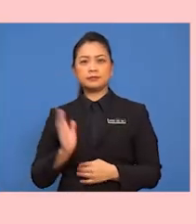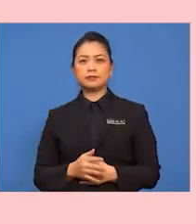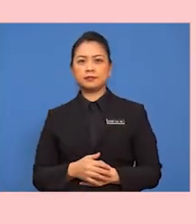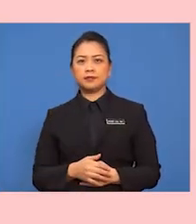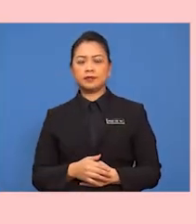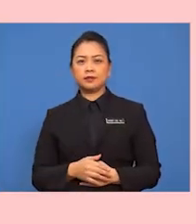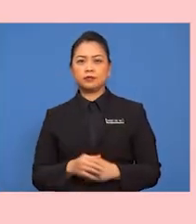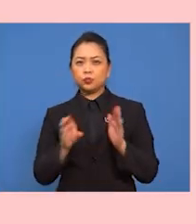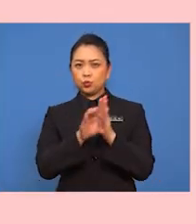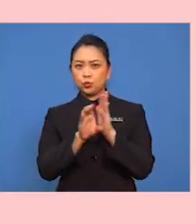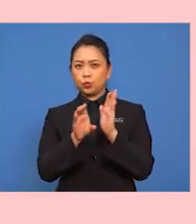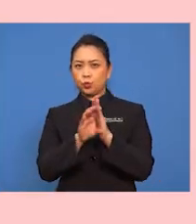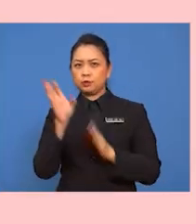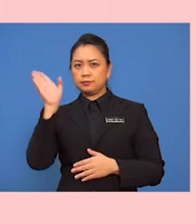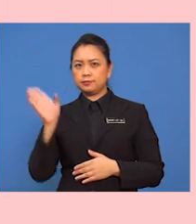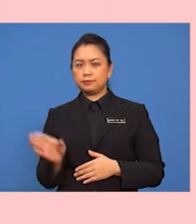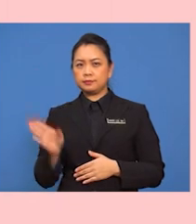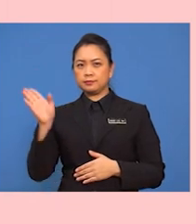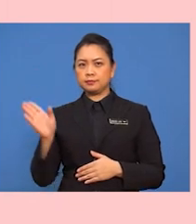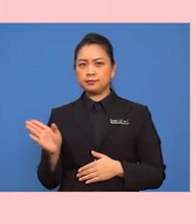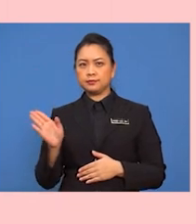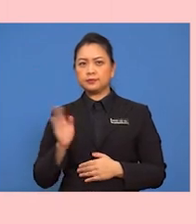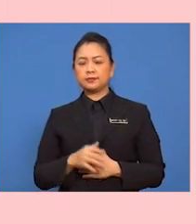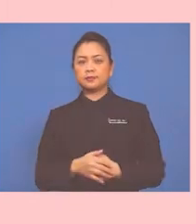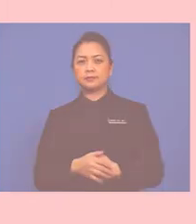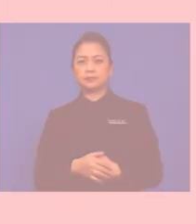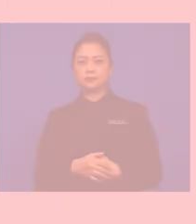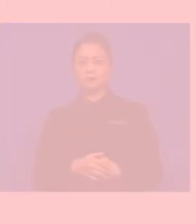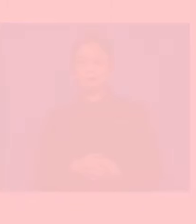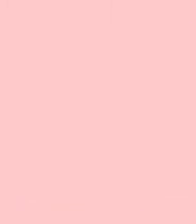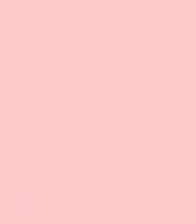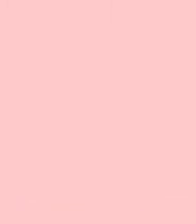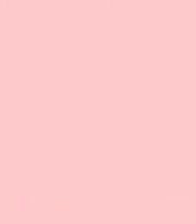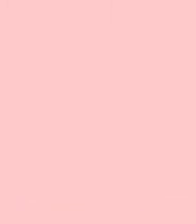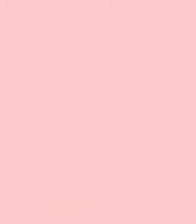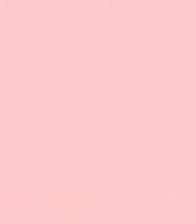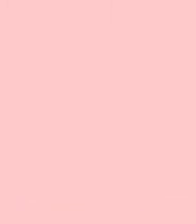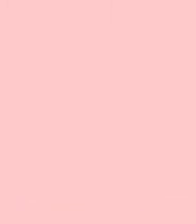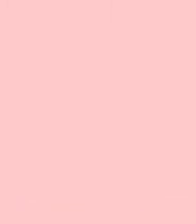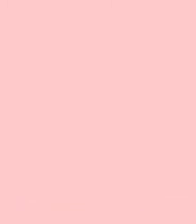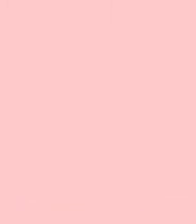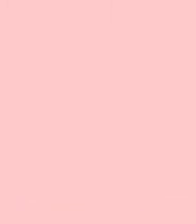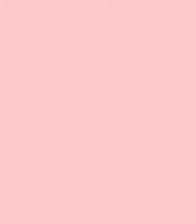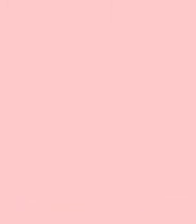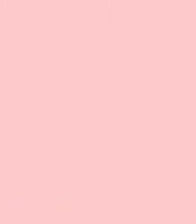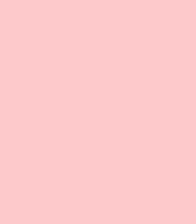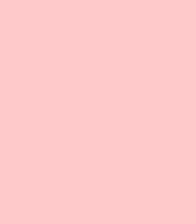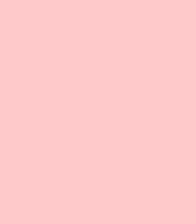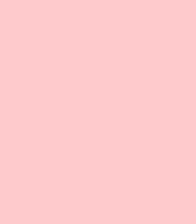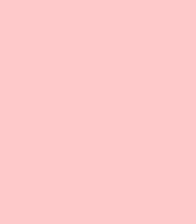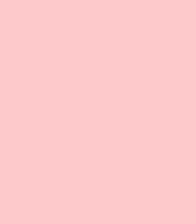Katakan matriks A sama dengan A, B, C dan D.